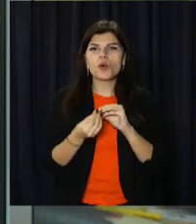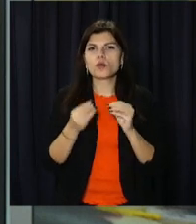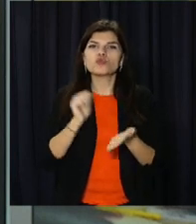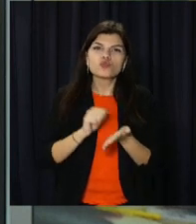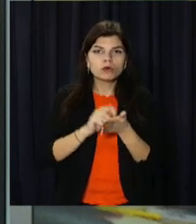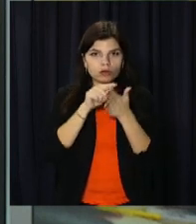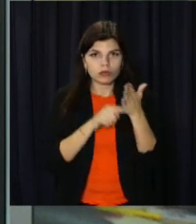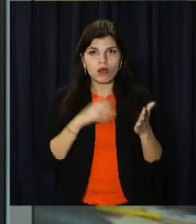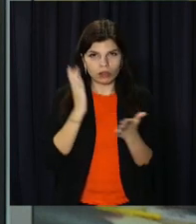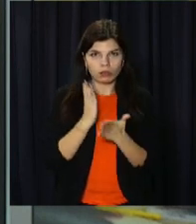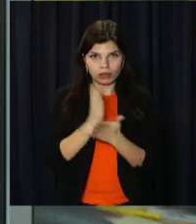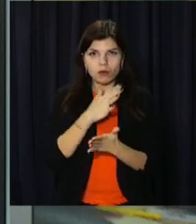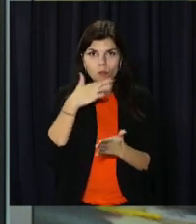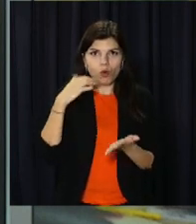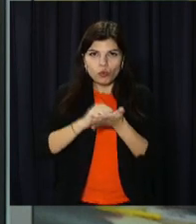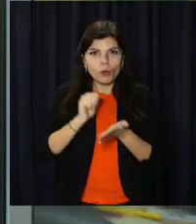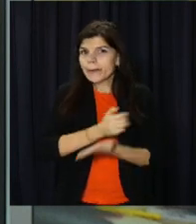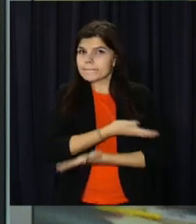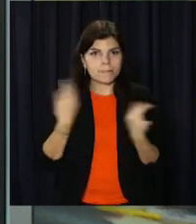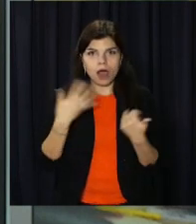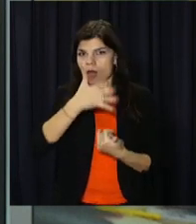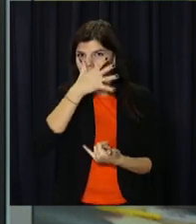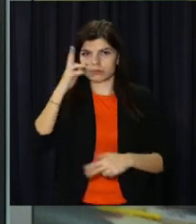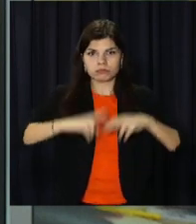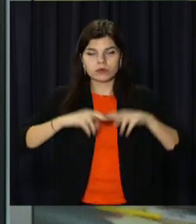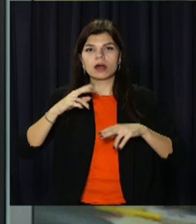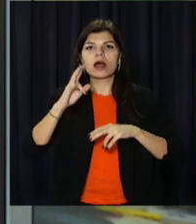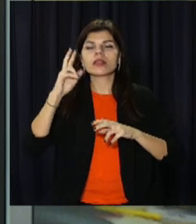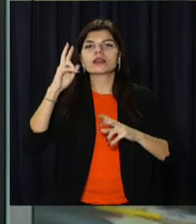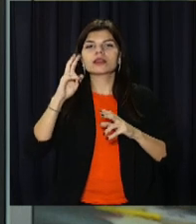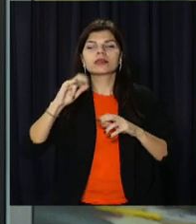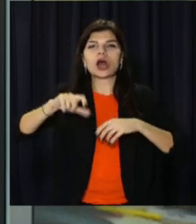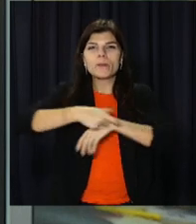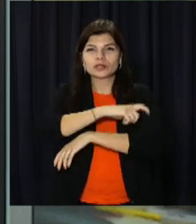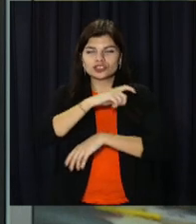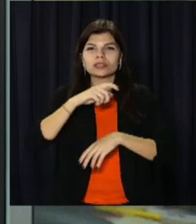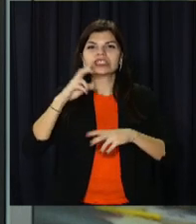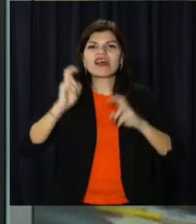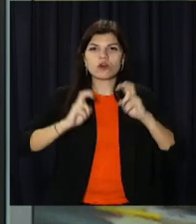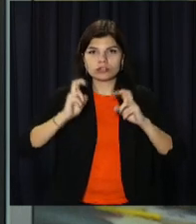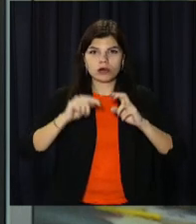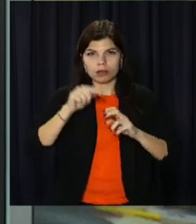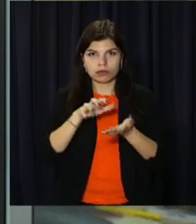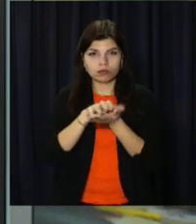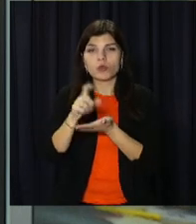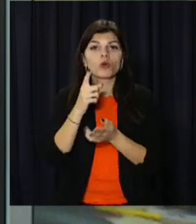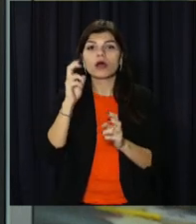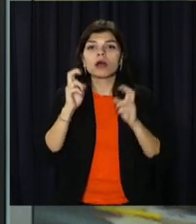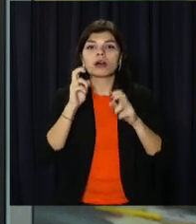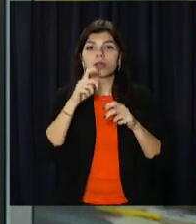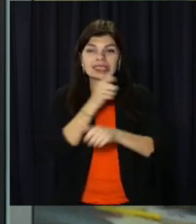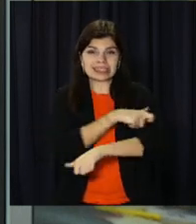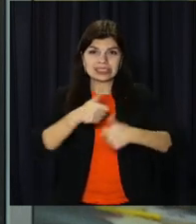документами. З десяток – взагалі без. Одну з таких будівель на набережні Заводській приїхали демонтувати. Адже вона за рішенням